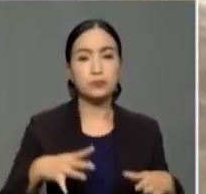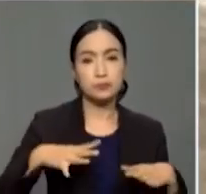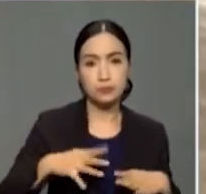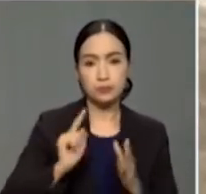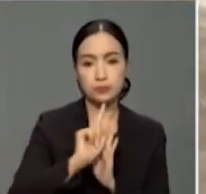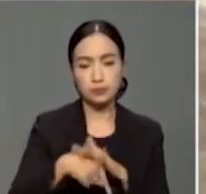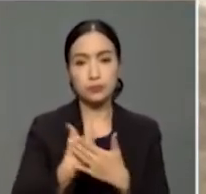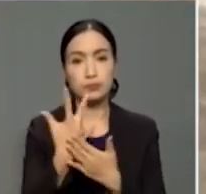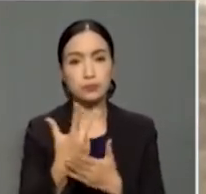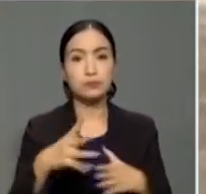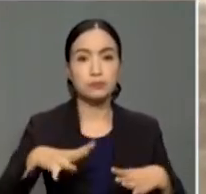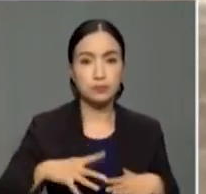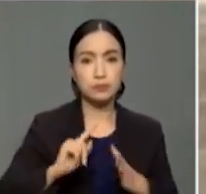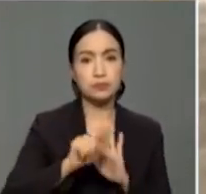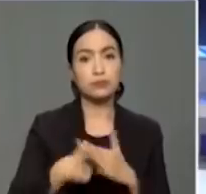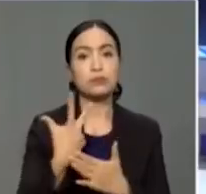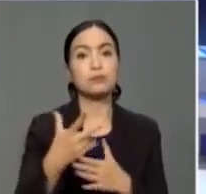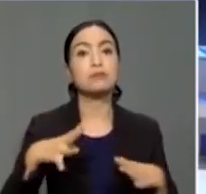ชั่วโมงมันต้องพัก